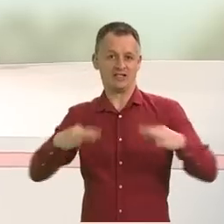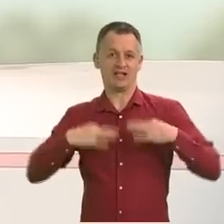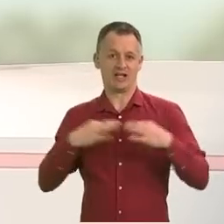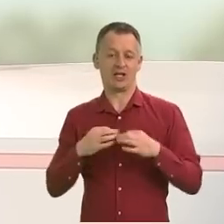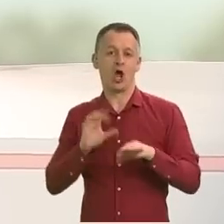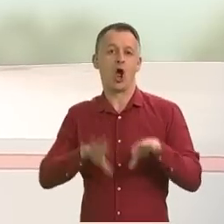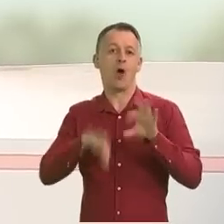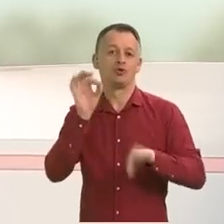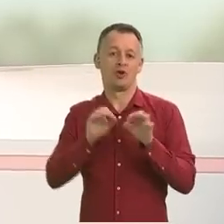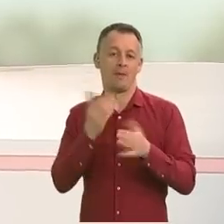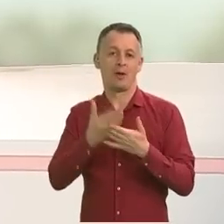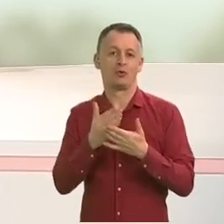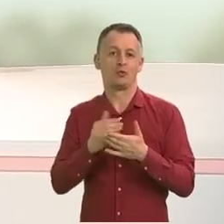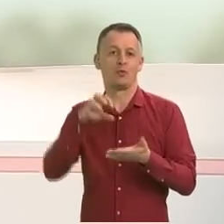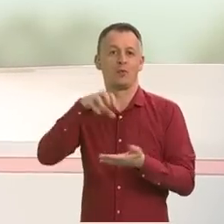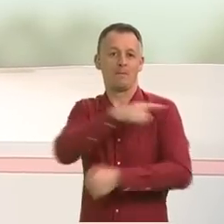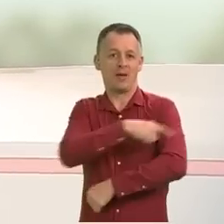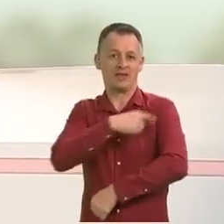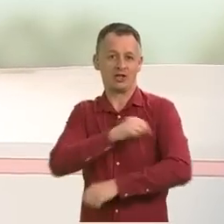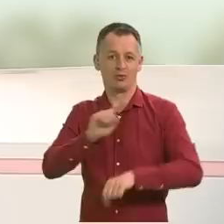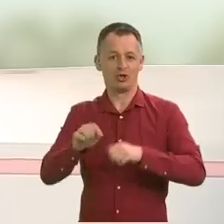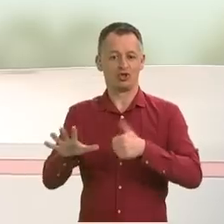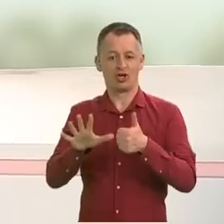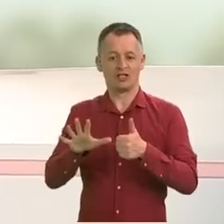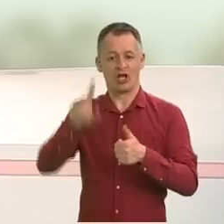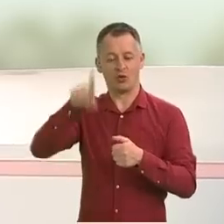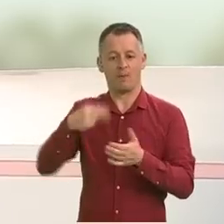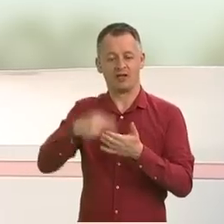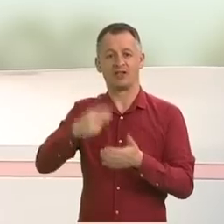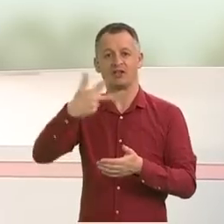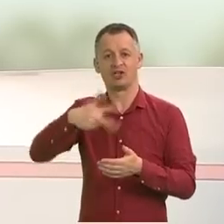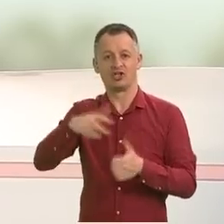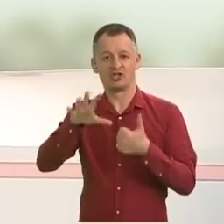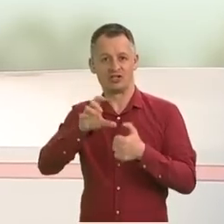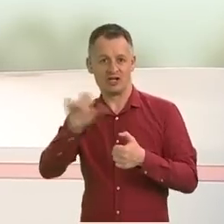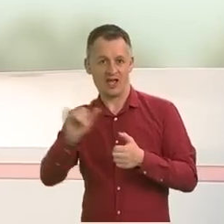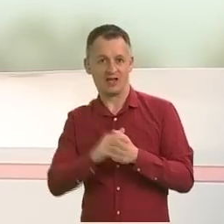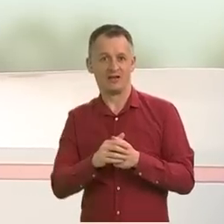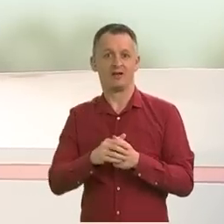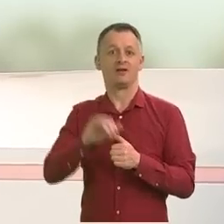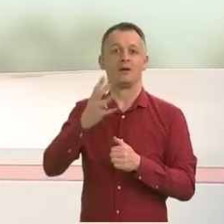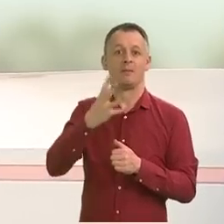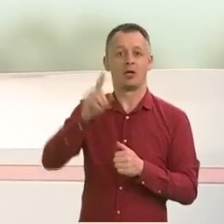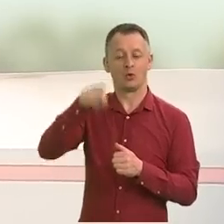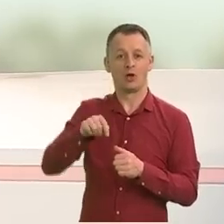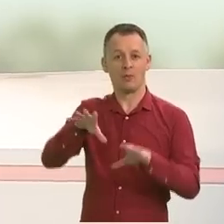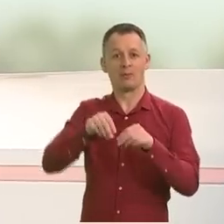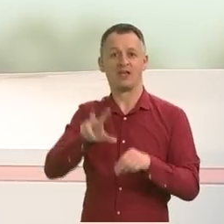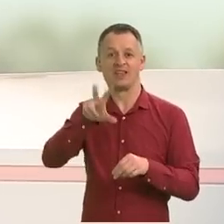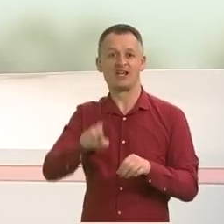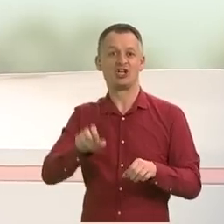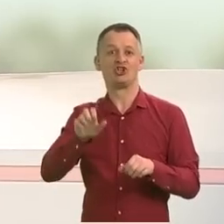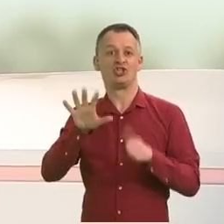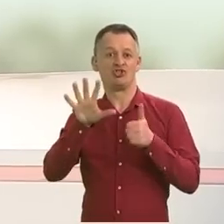pentru maternitate. Astfel, după ce au plătit 6 luni 360 de lei, au primit apoi vreme de 4 luni 36.000 de lei